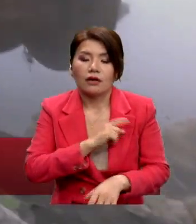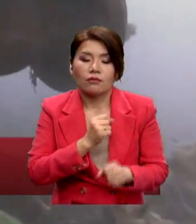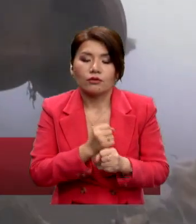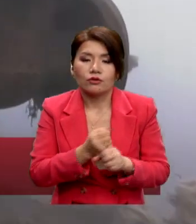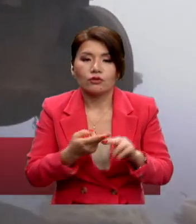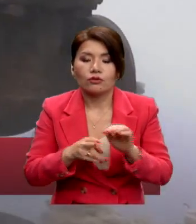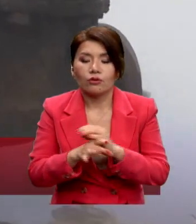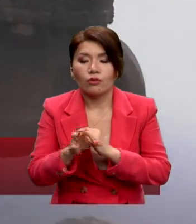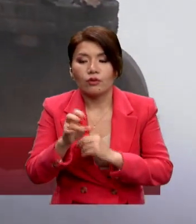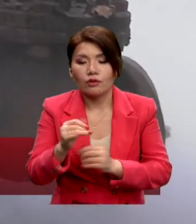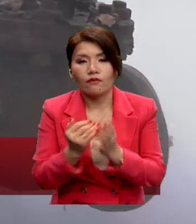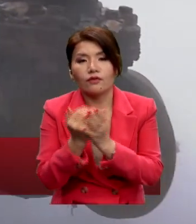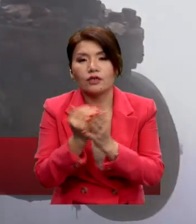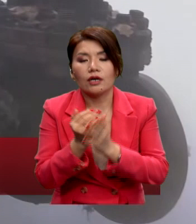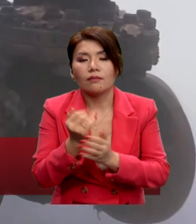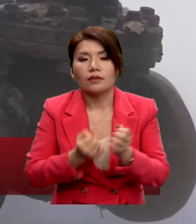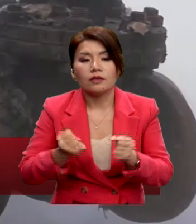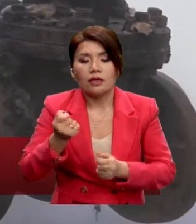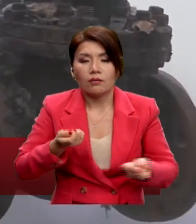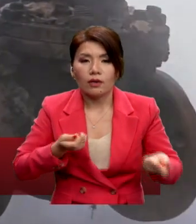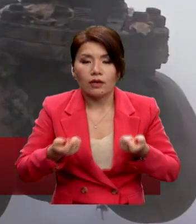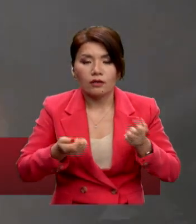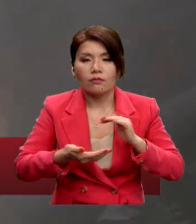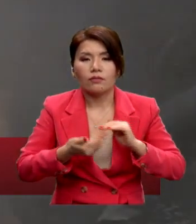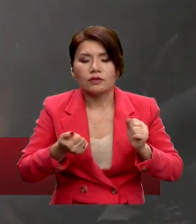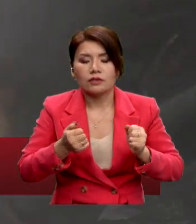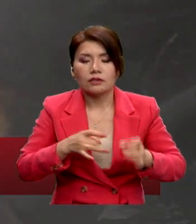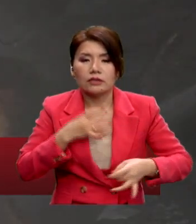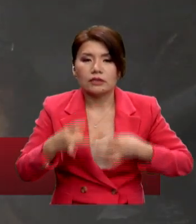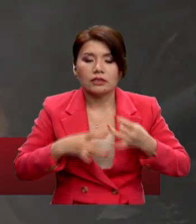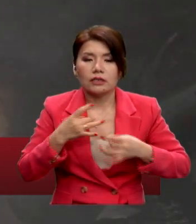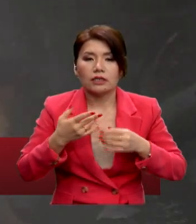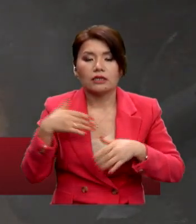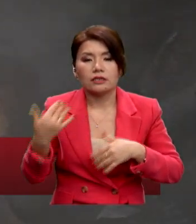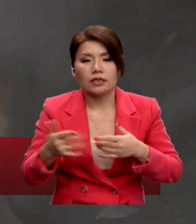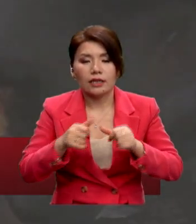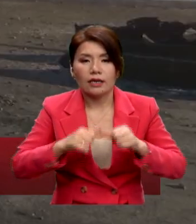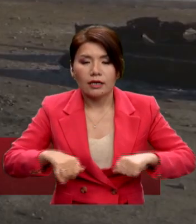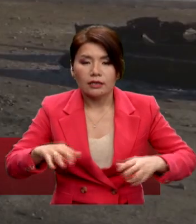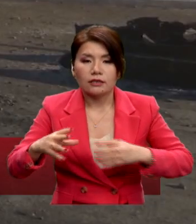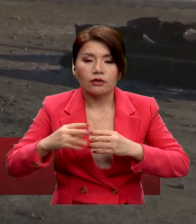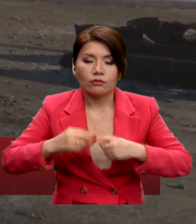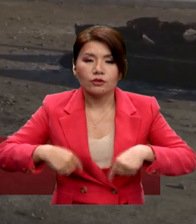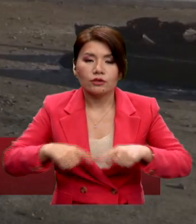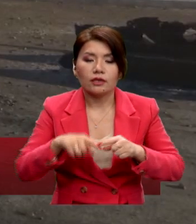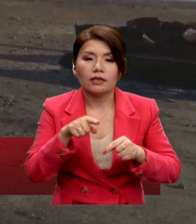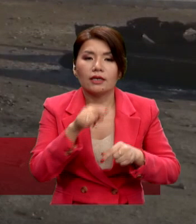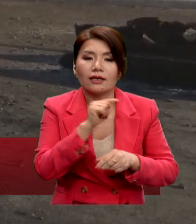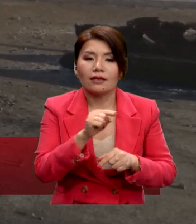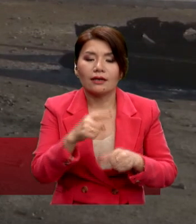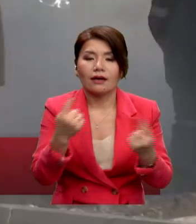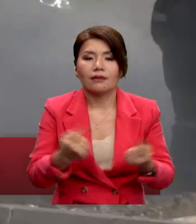Такое утверждение со стороны высокопоставленного чиновника вызвало негодование как со стороны экспертного сообщества, так и